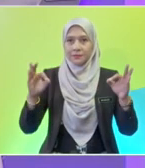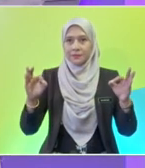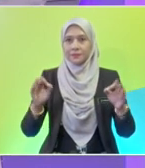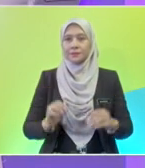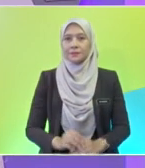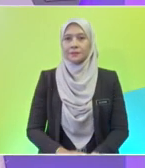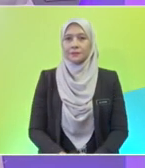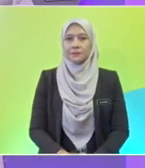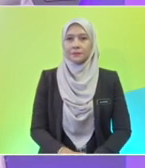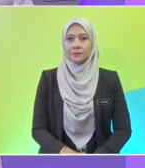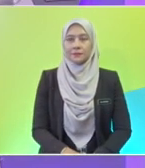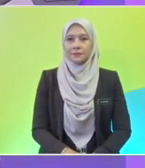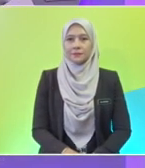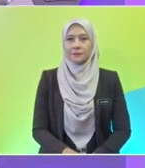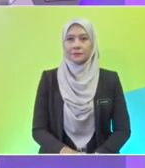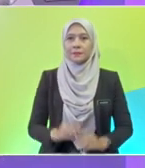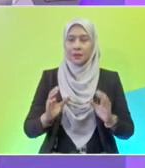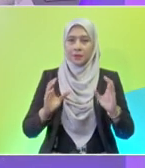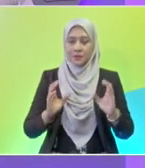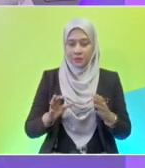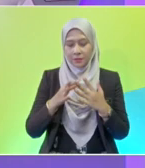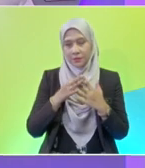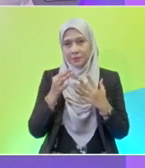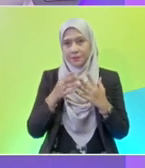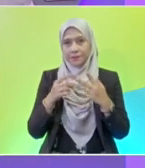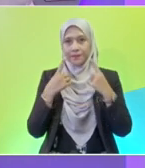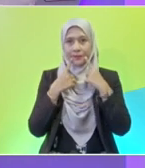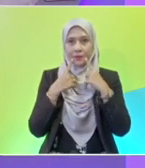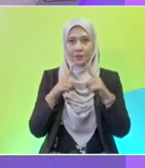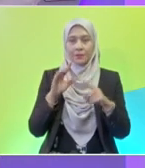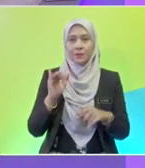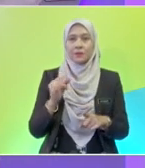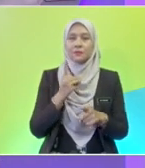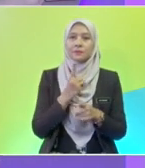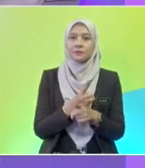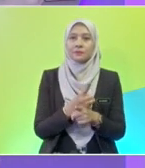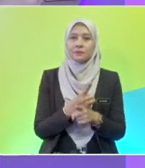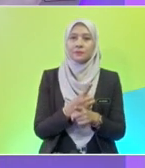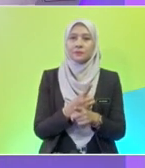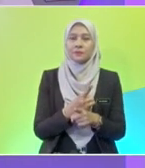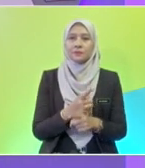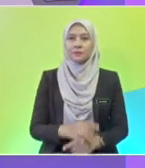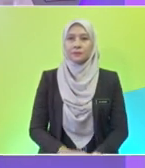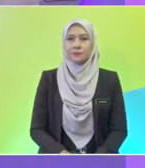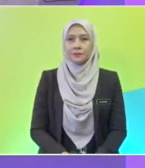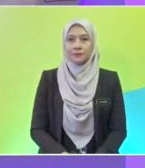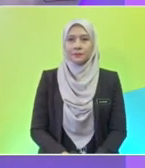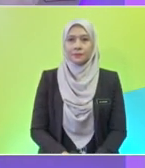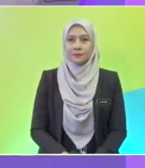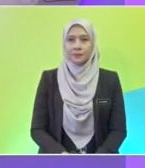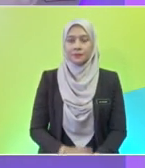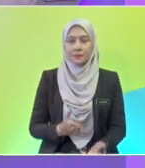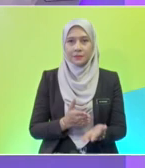jadi itu cara macam mana kita memilih jawabannya betul seterusnya kita lihat